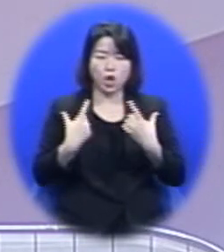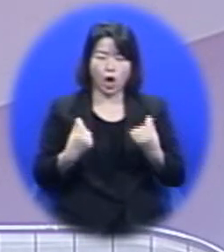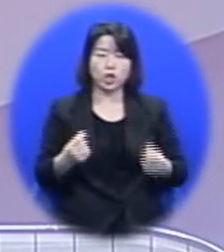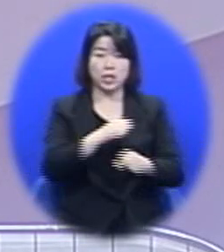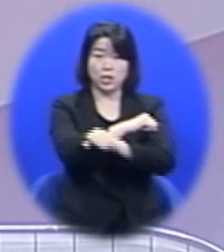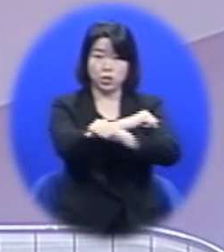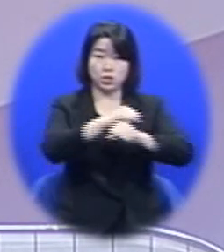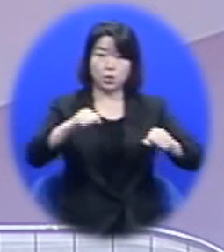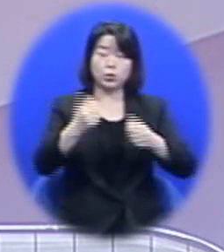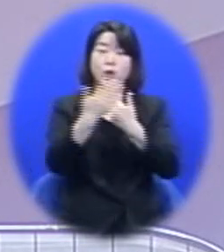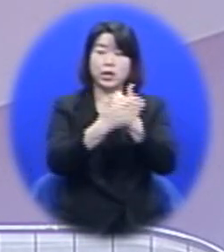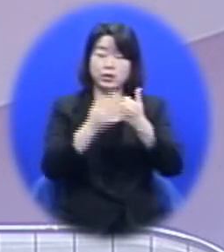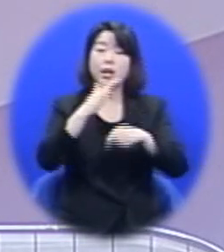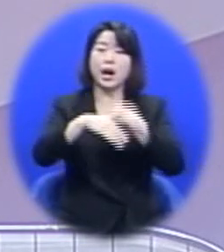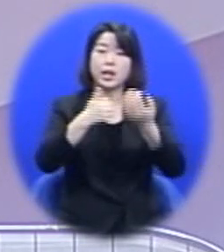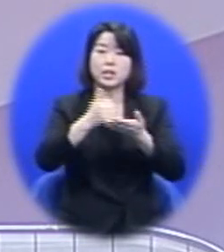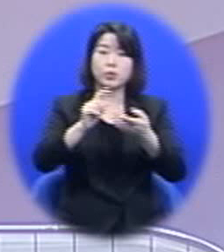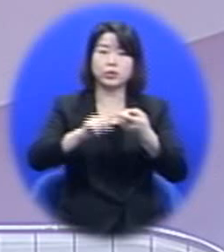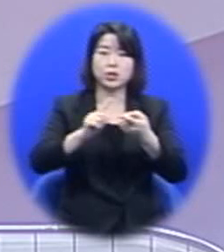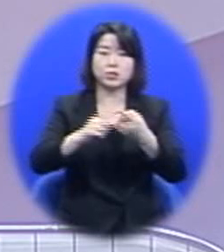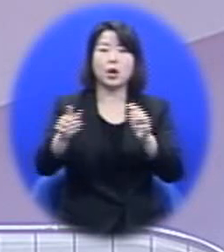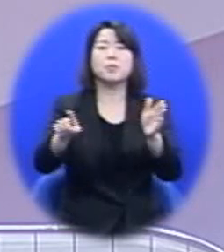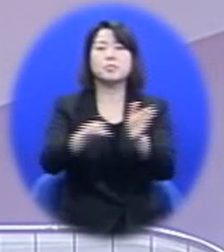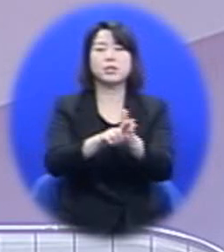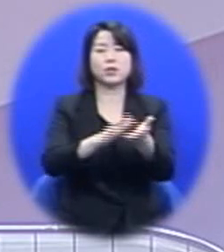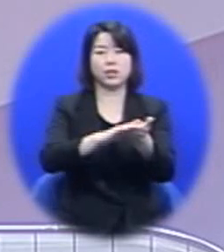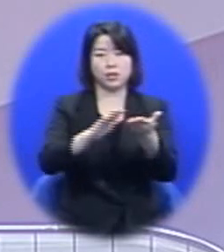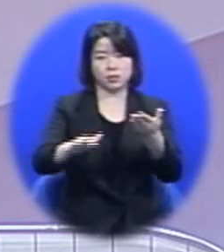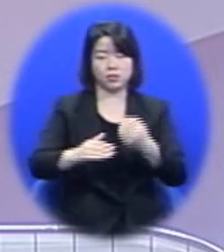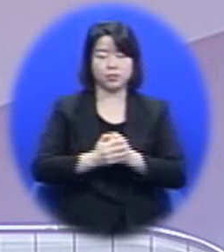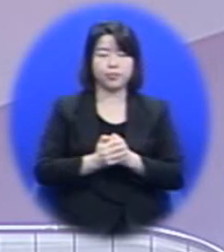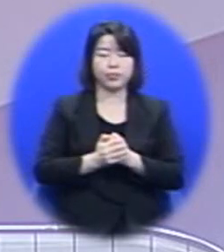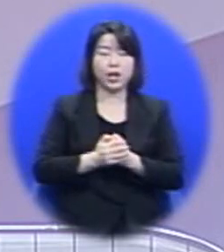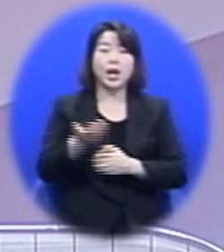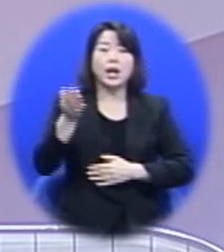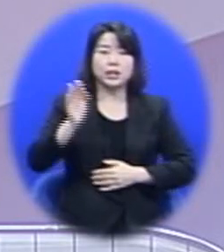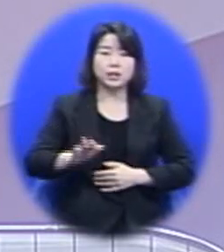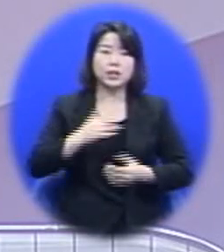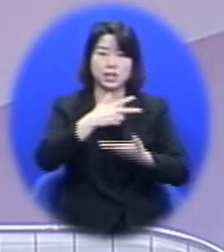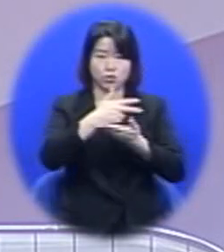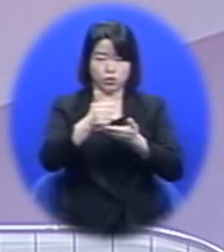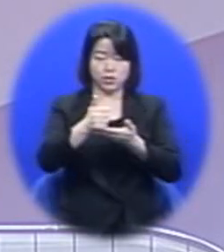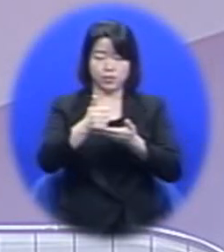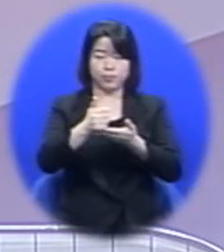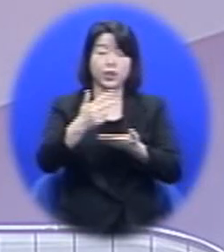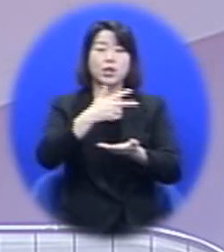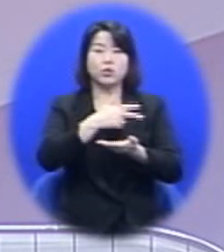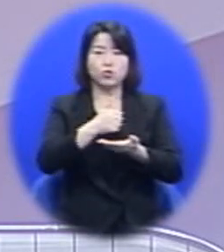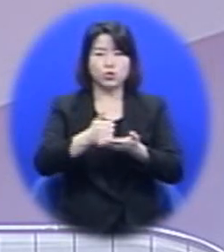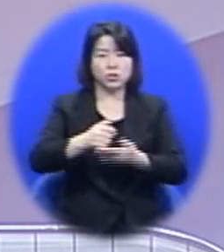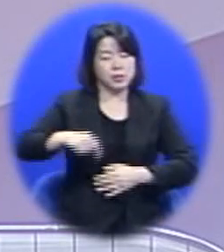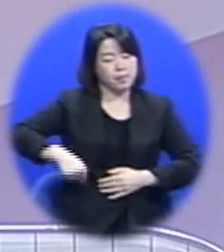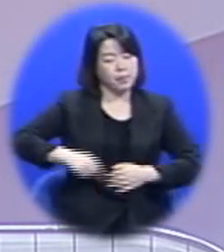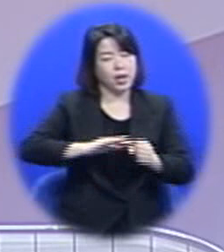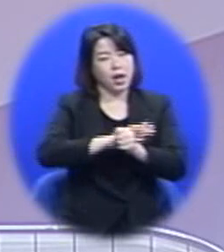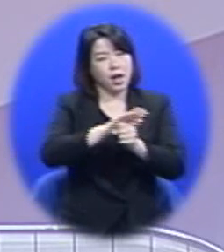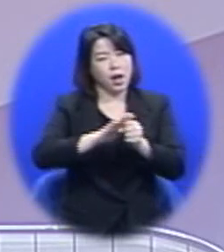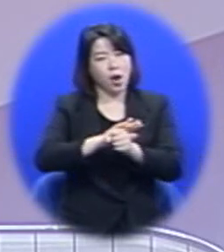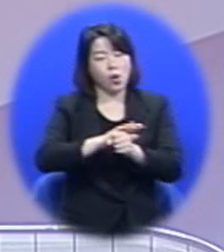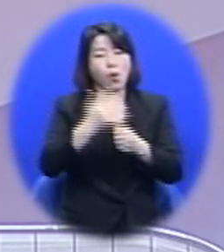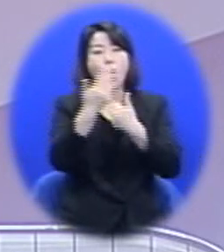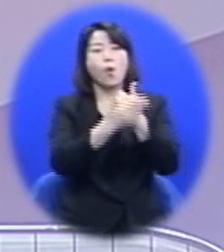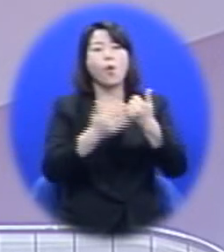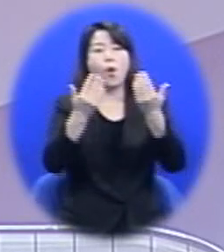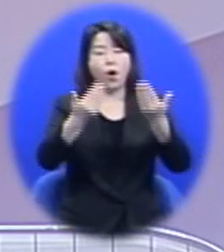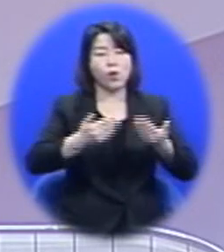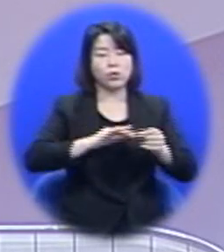사랑과 은혜의 하나님이심을 믿었기 때문에 15절에 그러나 주님은 자비롭고 은혜로우신